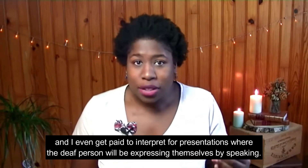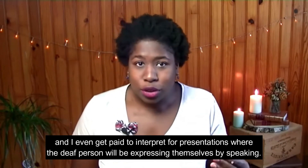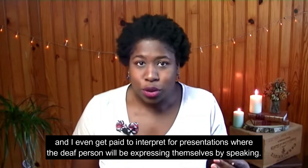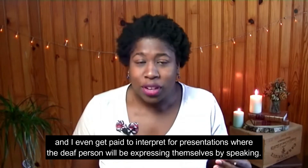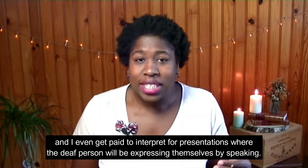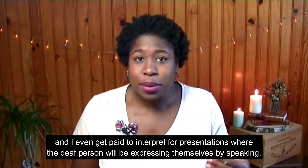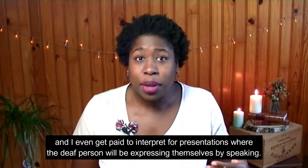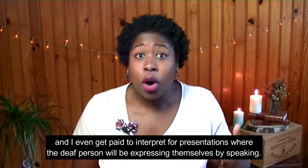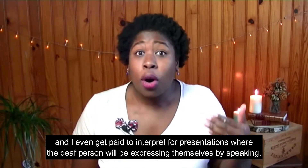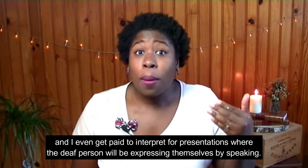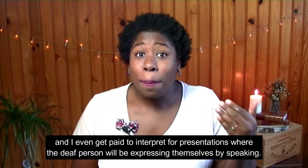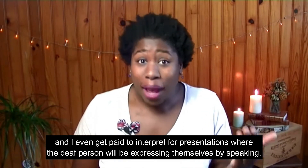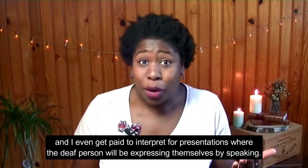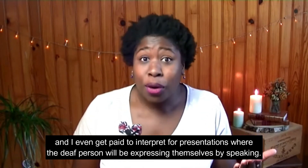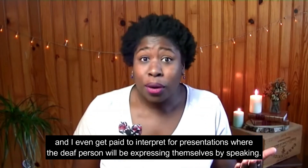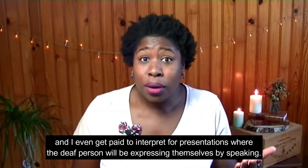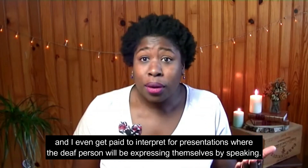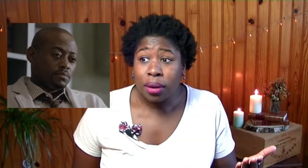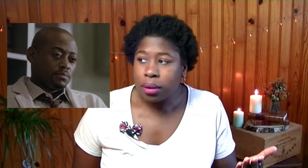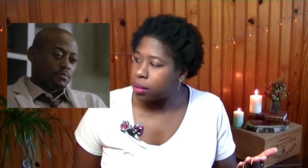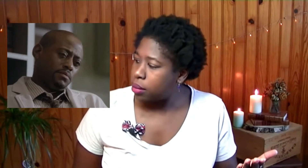la personne sourde va s'exprimer en parlant.